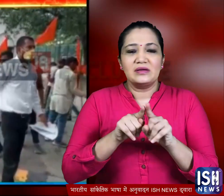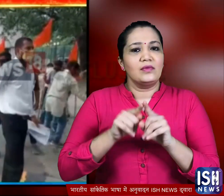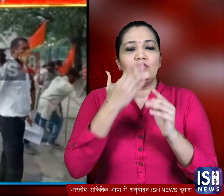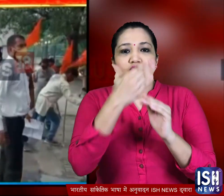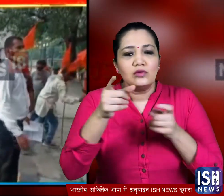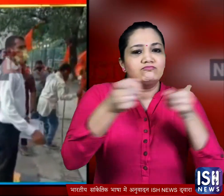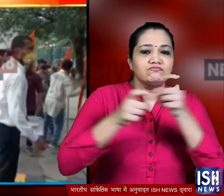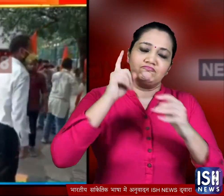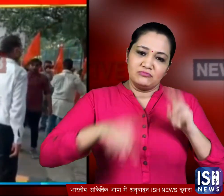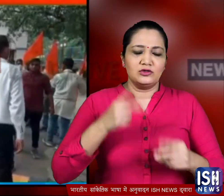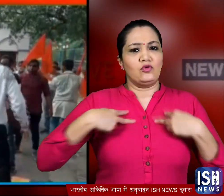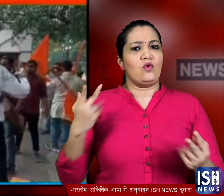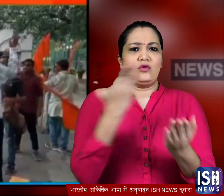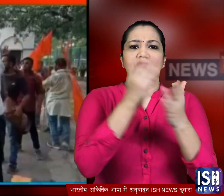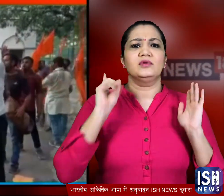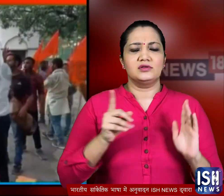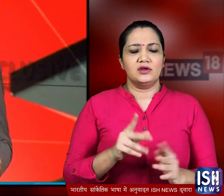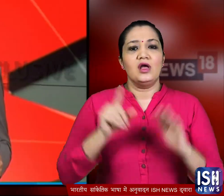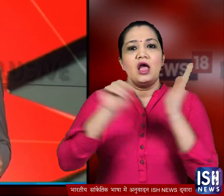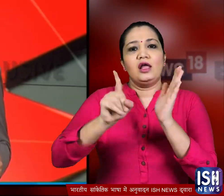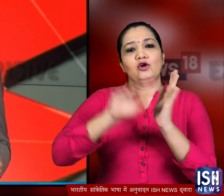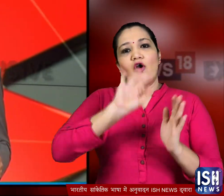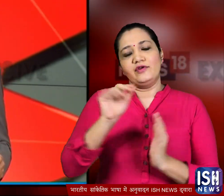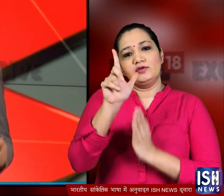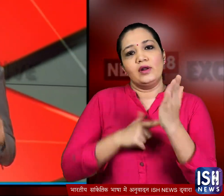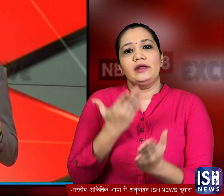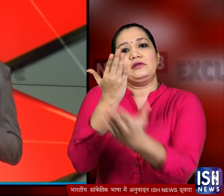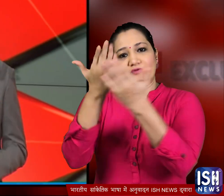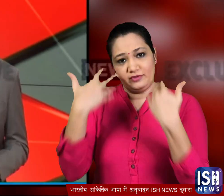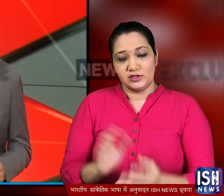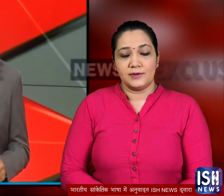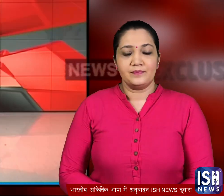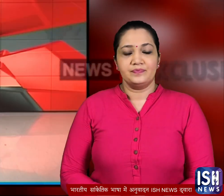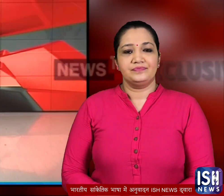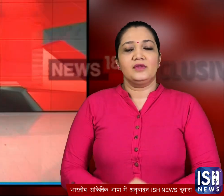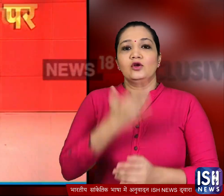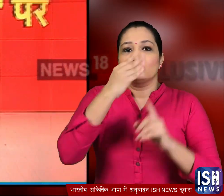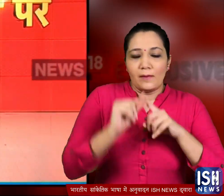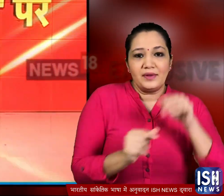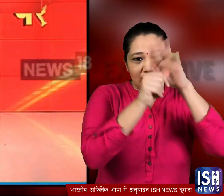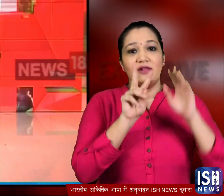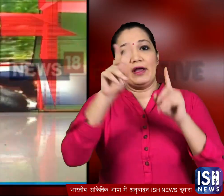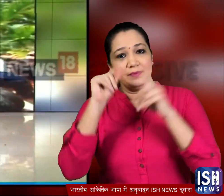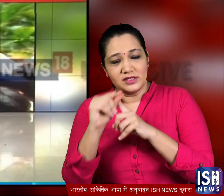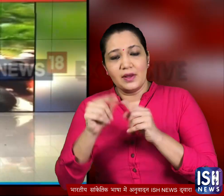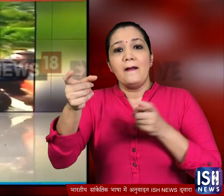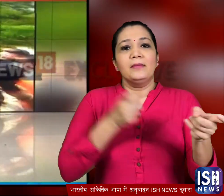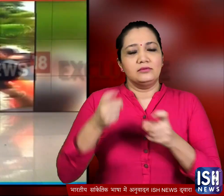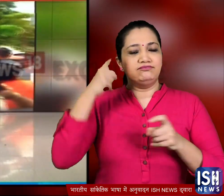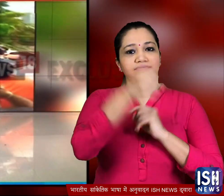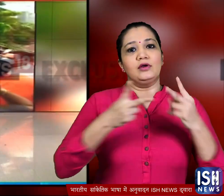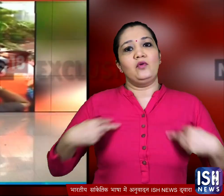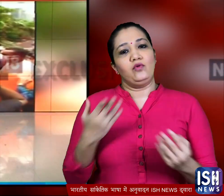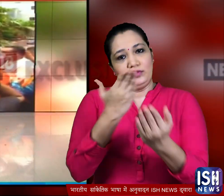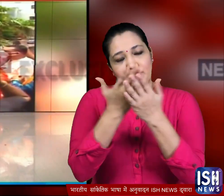पहुंचाने के लिए स्कूल प्रशासन पर कार्रवाई हो और कलेक्टर के दफ्तर में एक ज्ञापन सौंपा, जिसके बाद स्कूल के प्रिंसिपल, वाइस प्रिंसिपल और